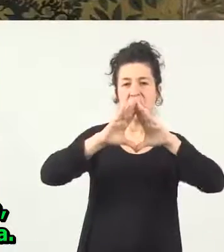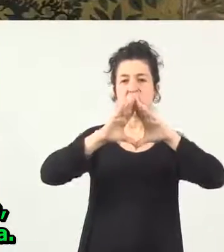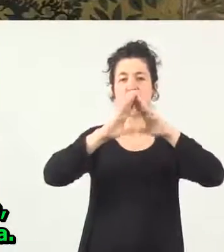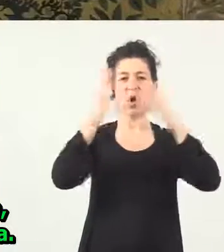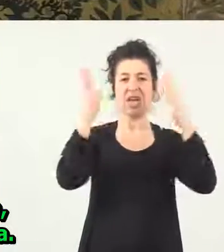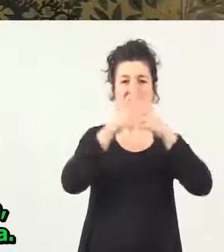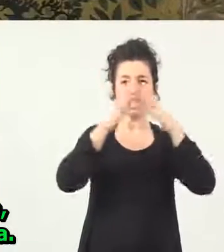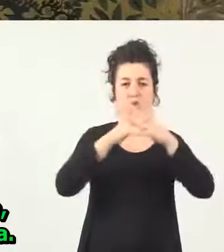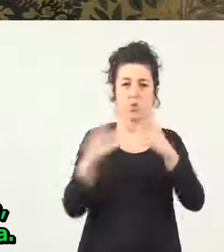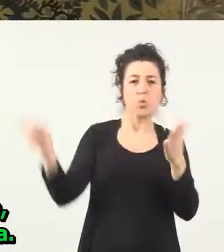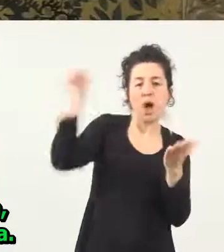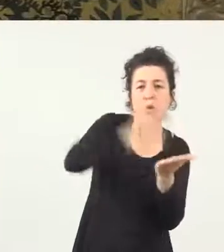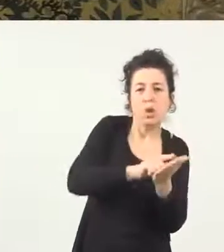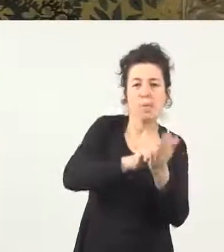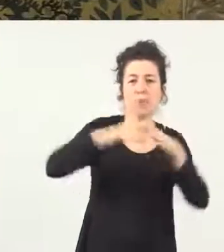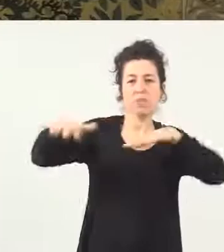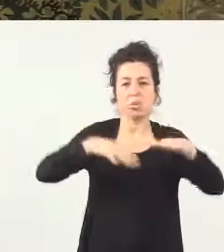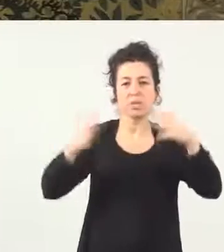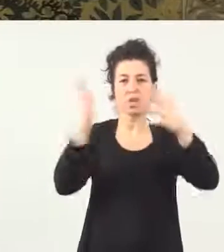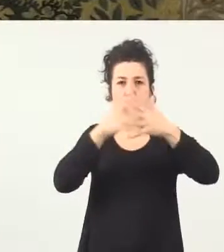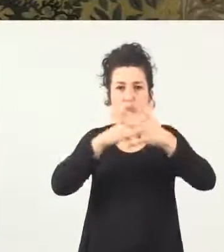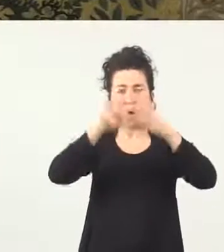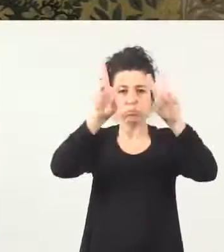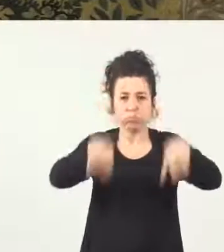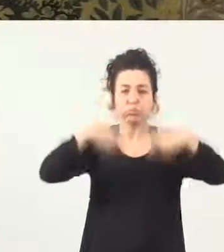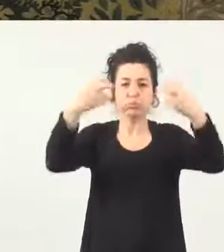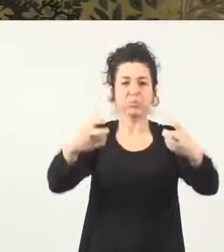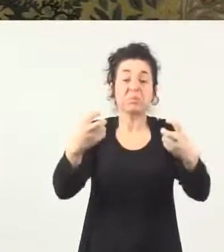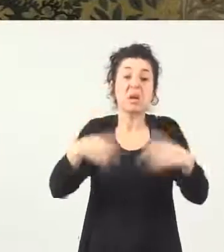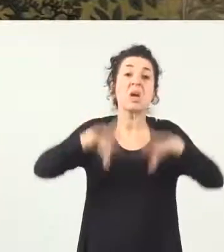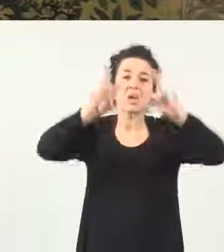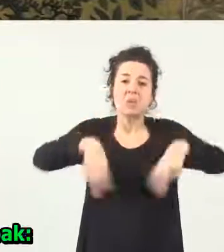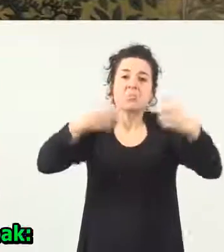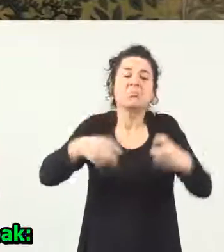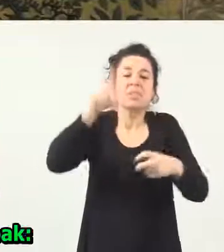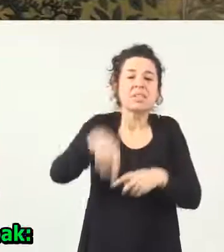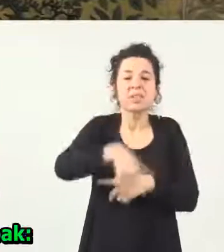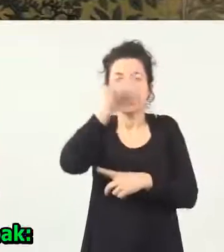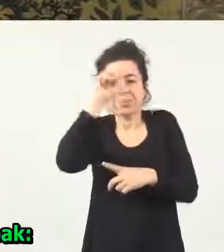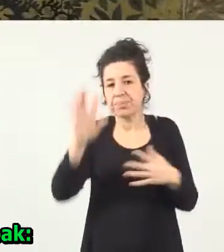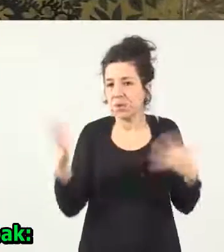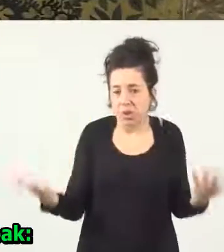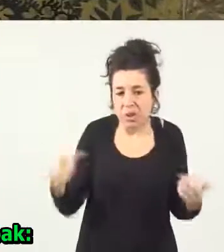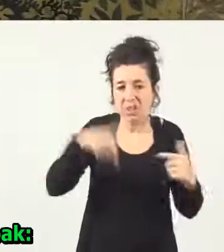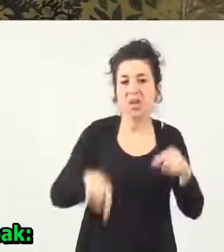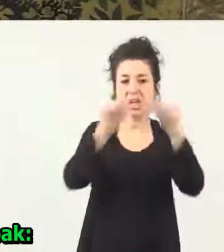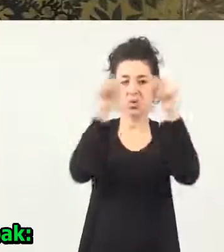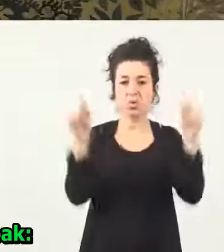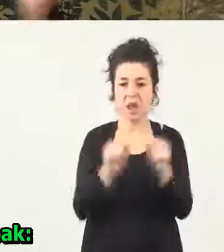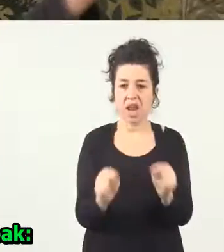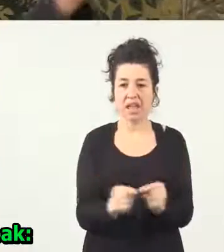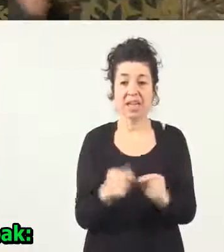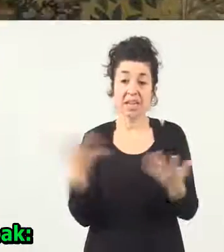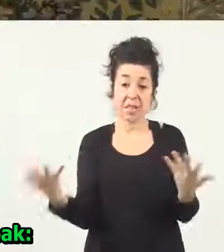da, mugimendua berregituratzen ari da. Bueno, ez dakigun oraino berregituratzen ari garen, ala ez, nik Euskal Herrian ikusten dut,